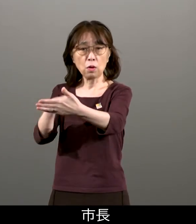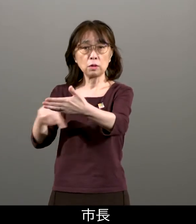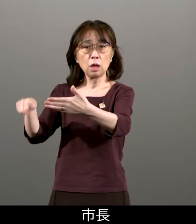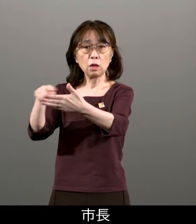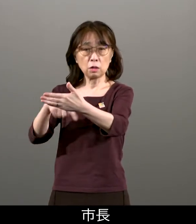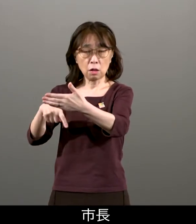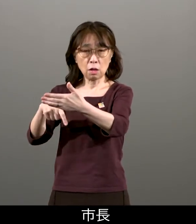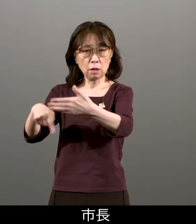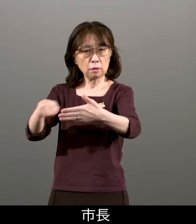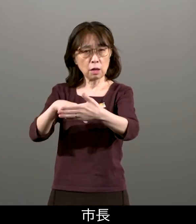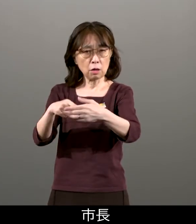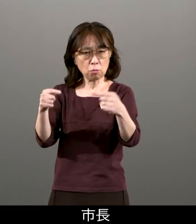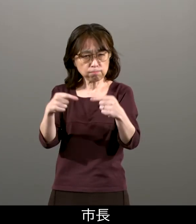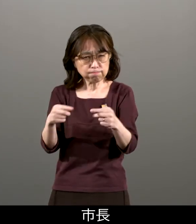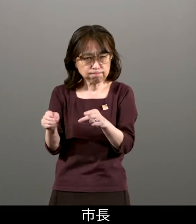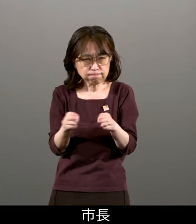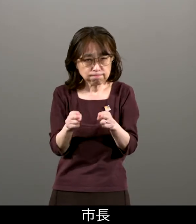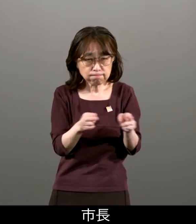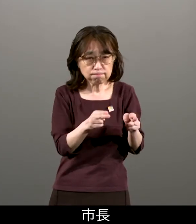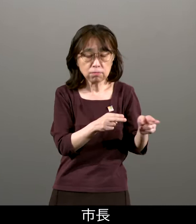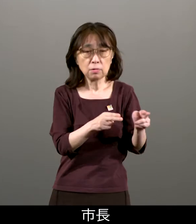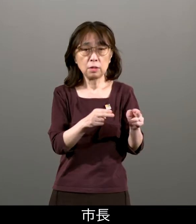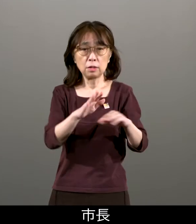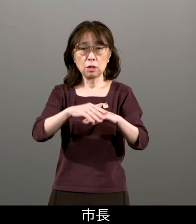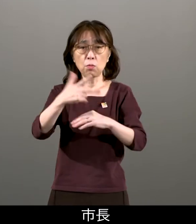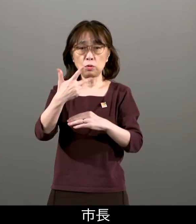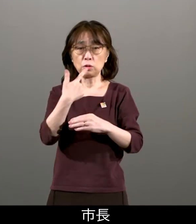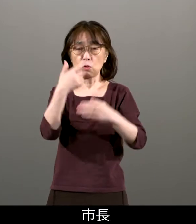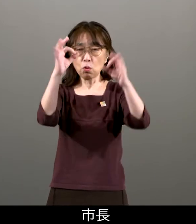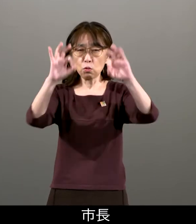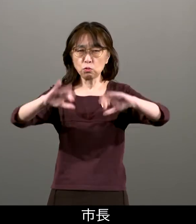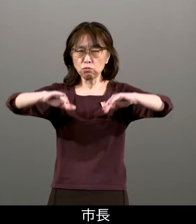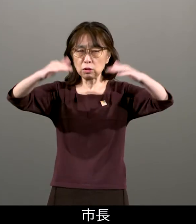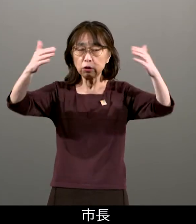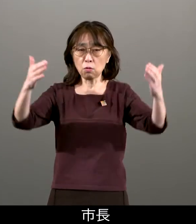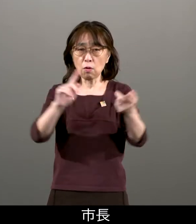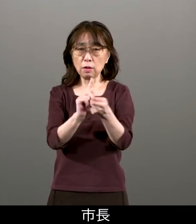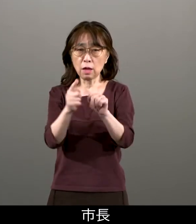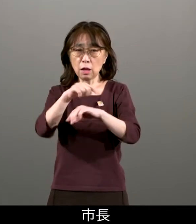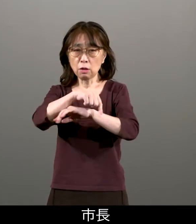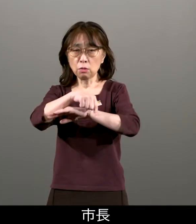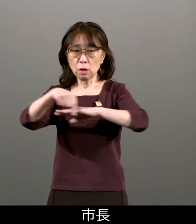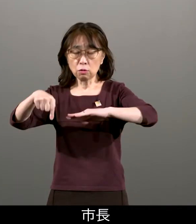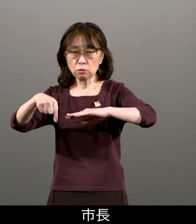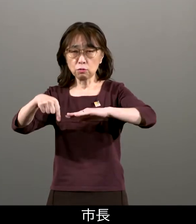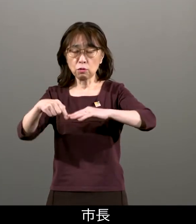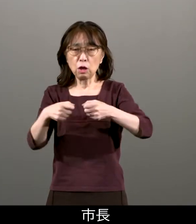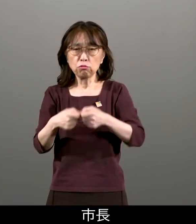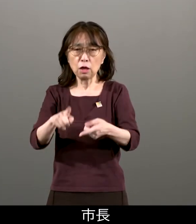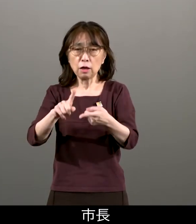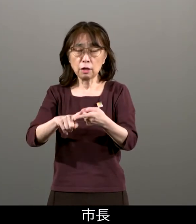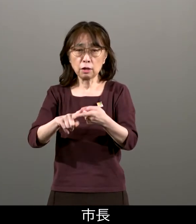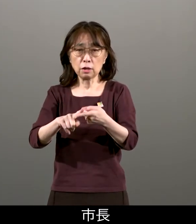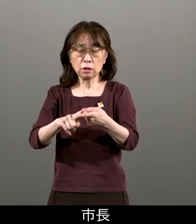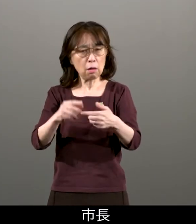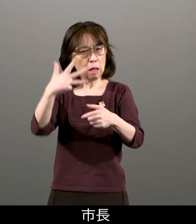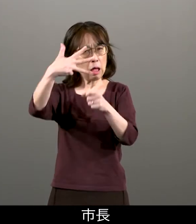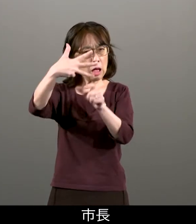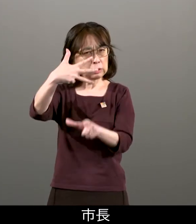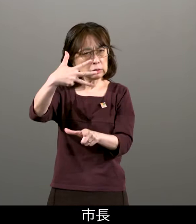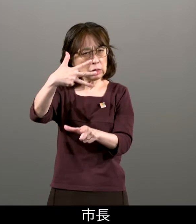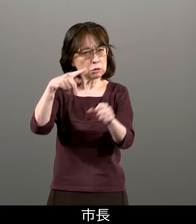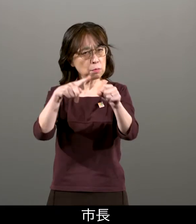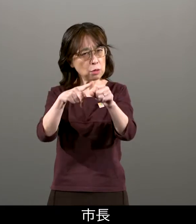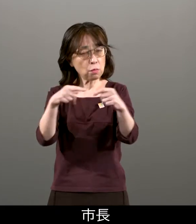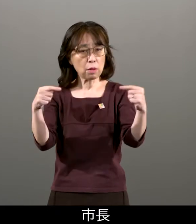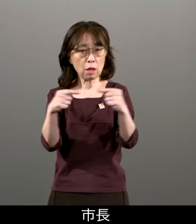を取りながら札幌市の大雪への対応策具体策について8月末をめどに検討